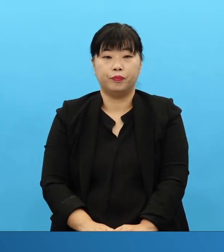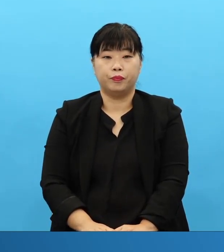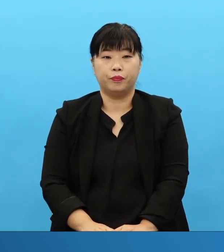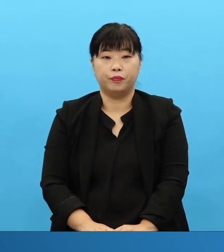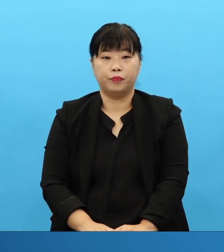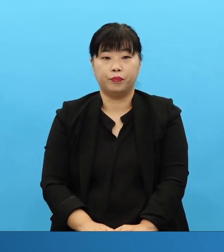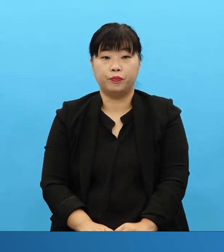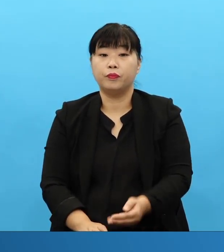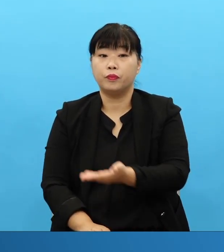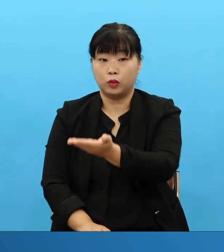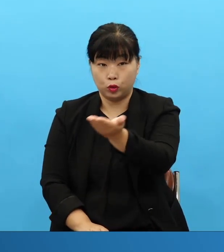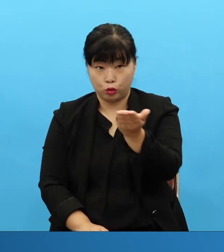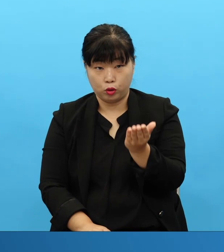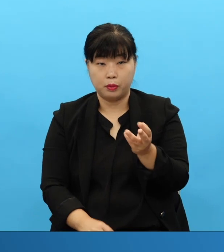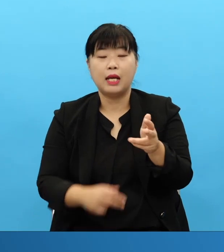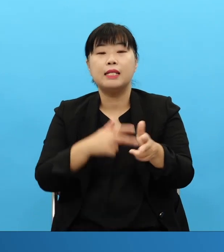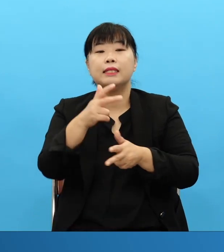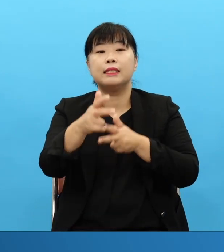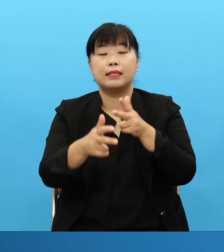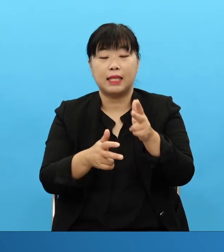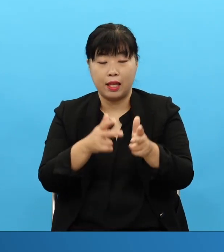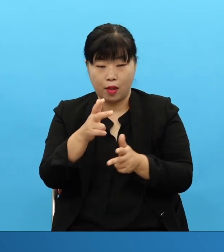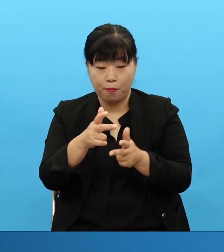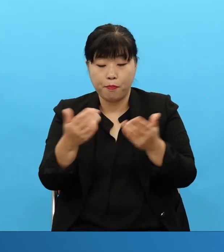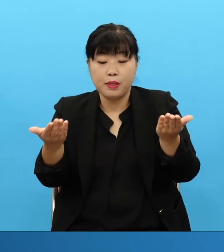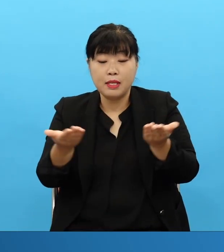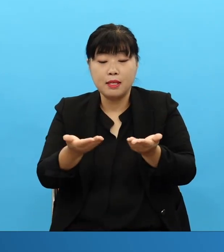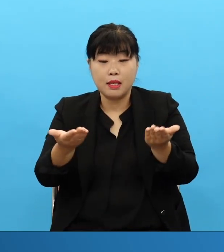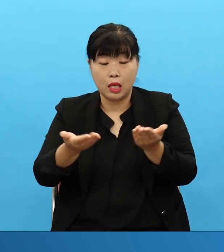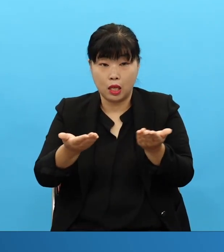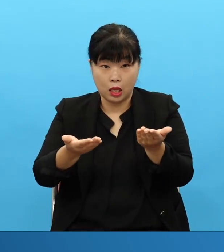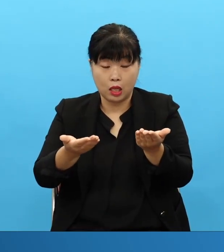여러분의 산업, 여러분의 일이